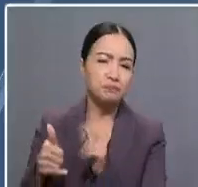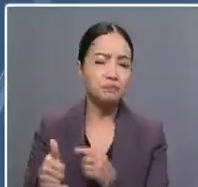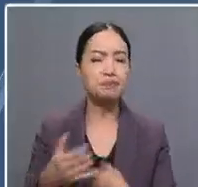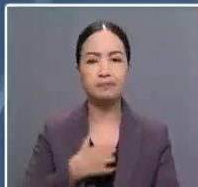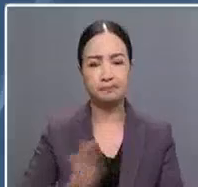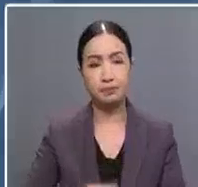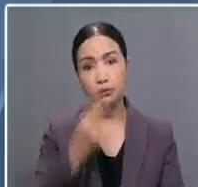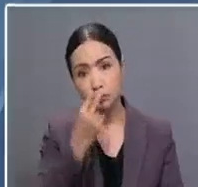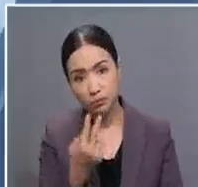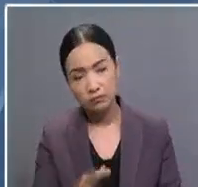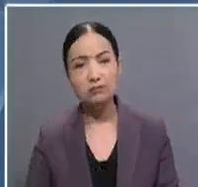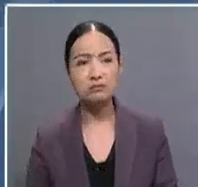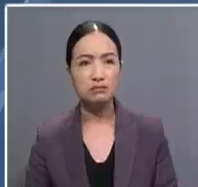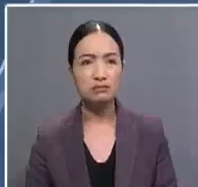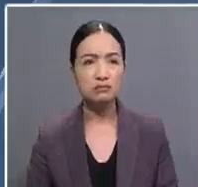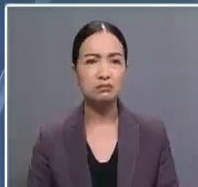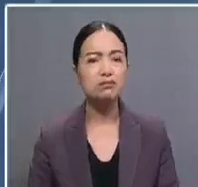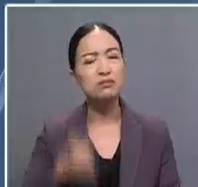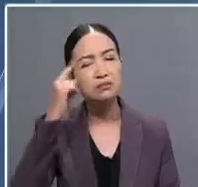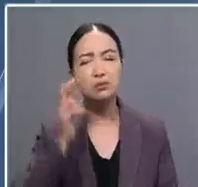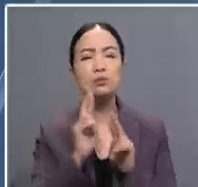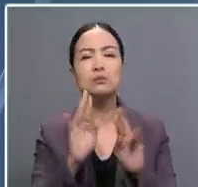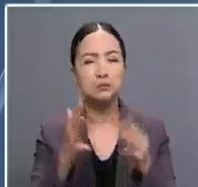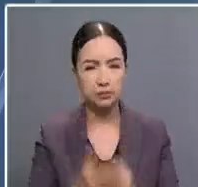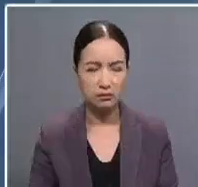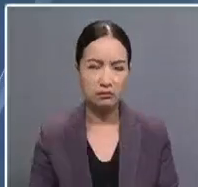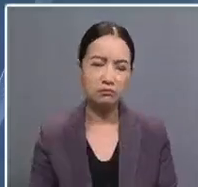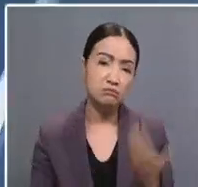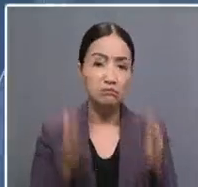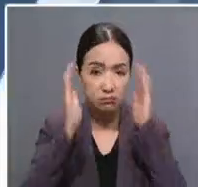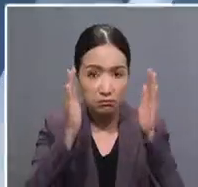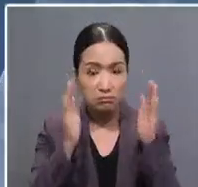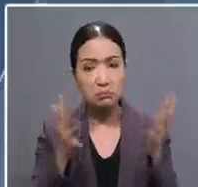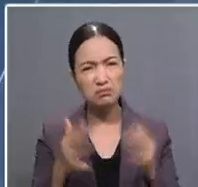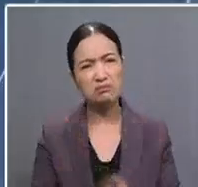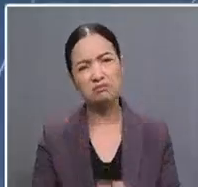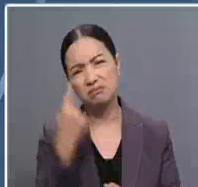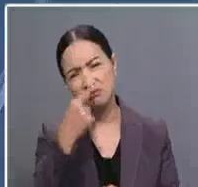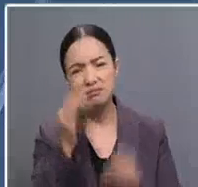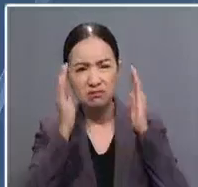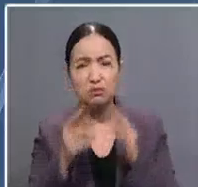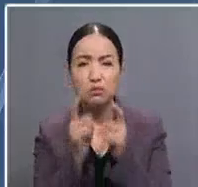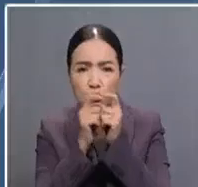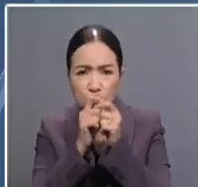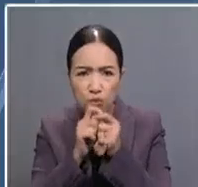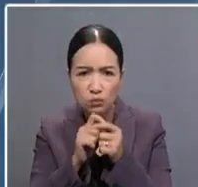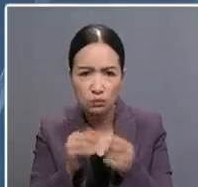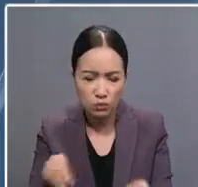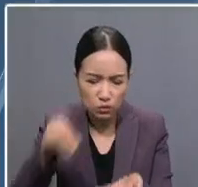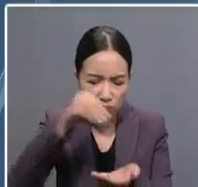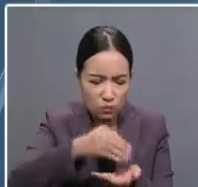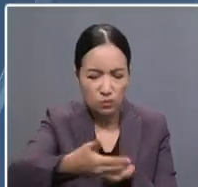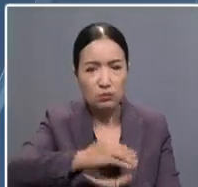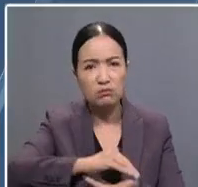ดูไปแล้วเนี่ยนะครับน่าจะเป็นความเลินเล่อ ไม่ได้ตั้งใจ หรือไม่ได้ตั้งใจจะคิดใครจะไปตั้งใจเอาหนูใส่เข้าไปในกล่องข้าวตัว